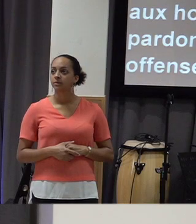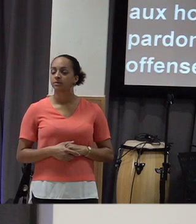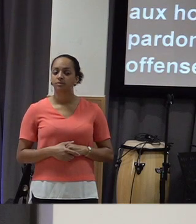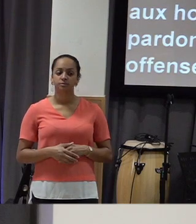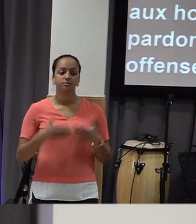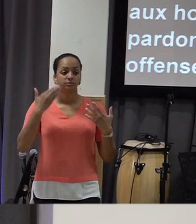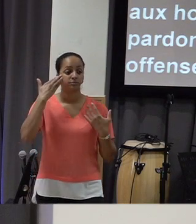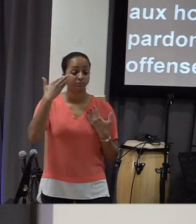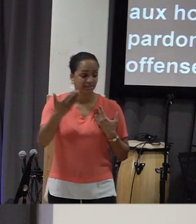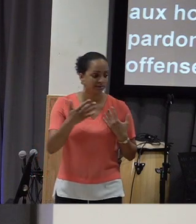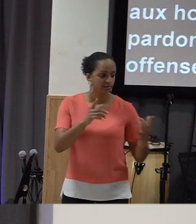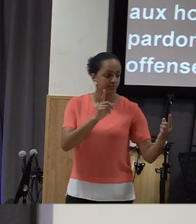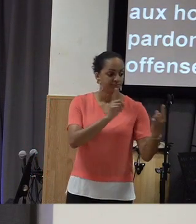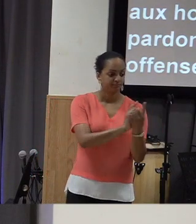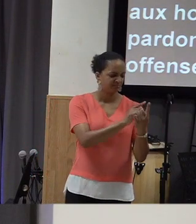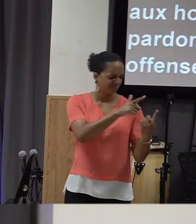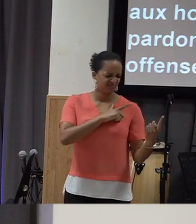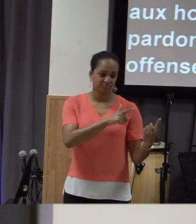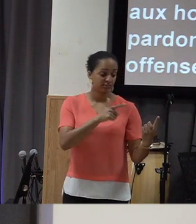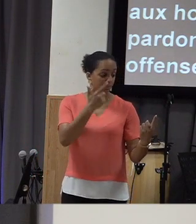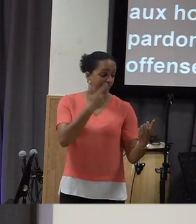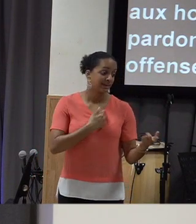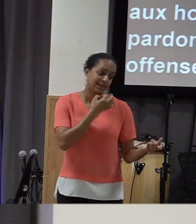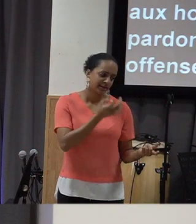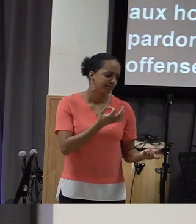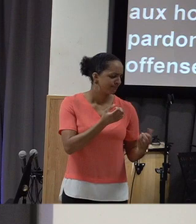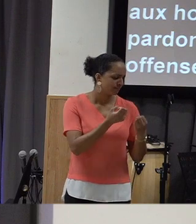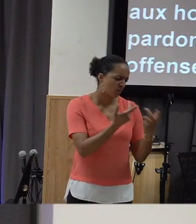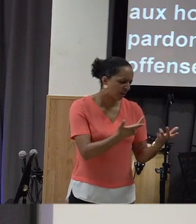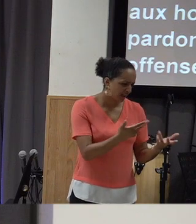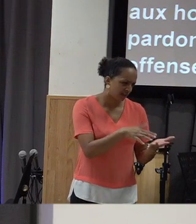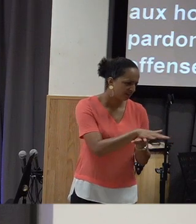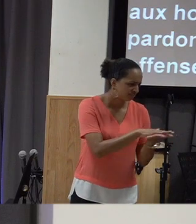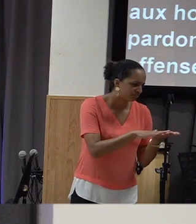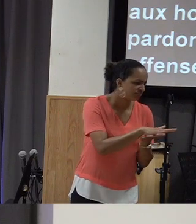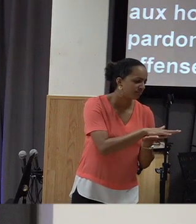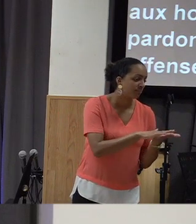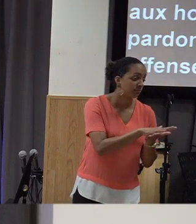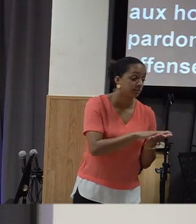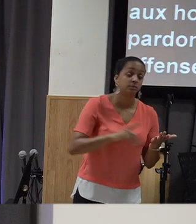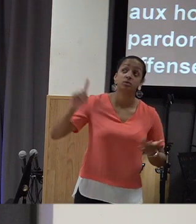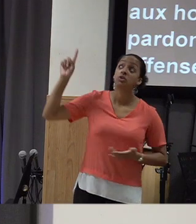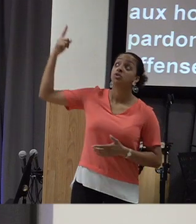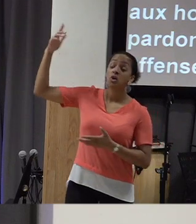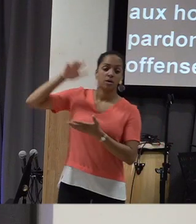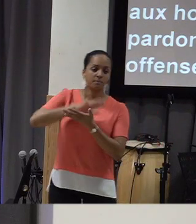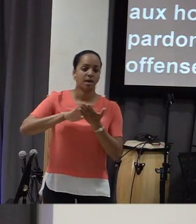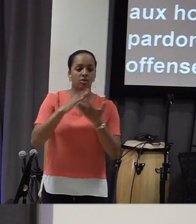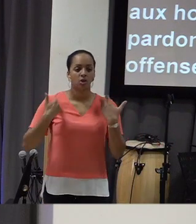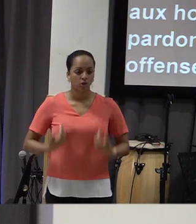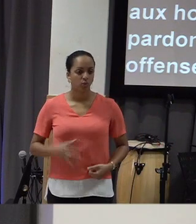Si vous pardonnez aux hommes leurs offenses, votre Père Céleste vous pardonnera aussi. Mais si vous ne pardonnez pas aux